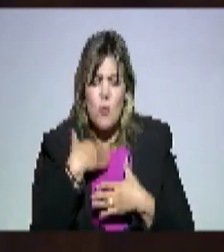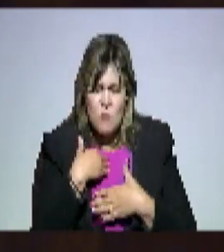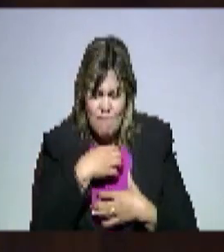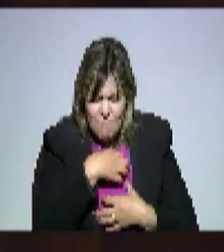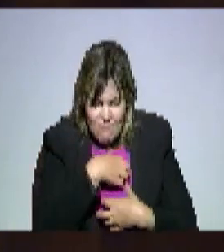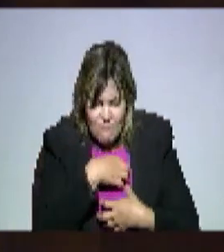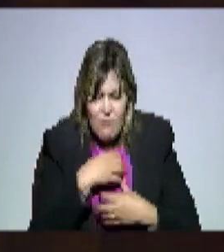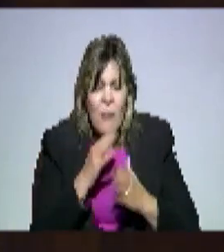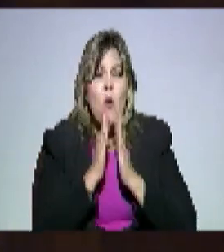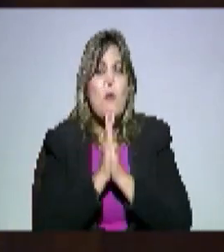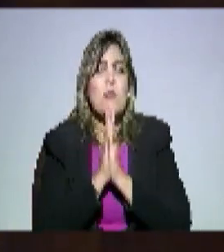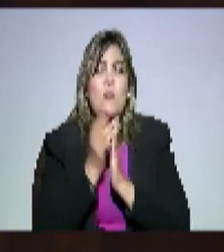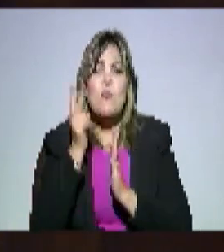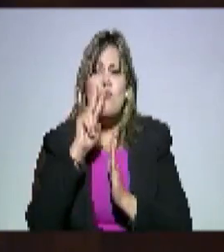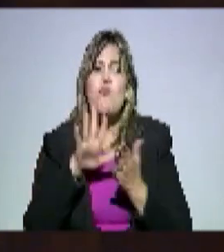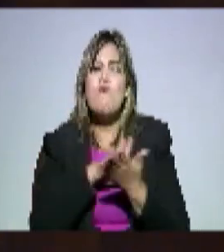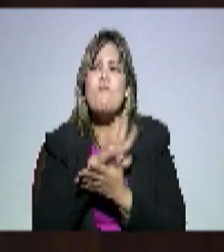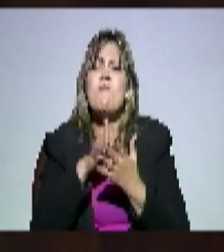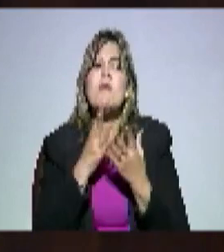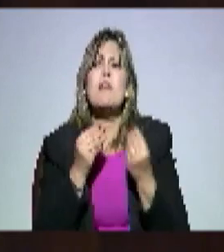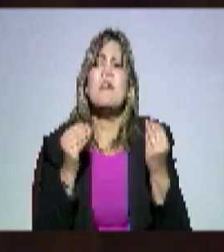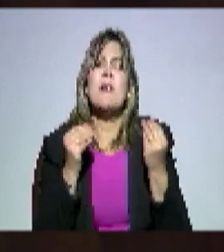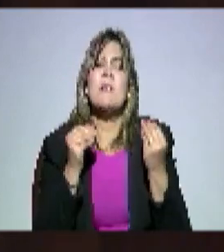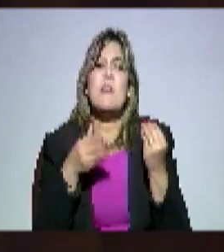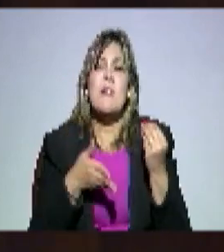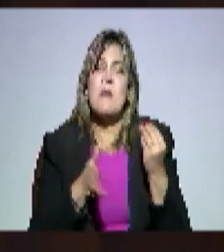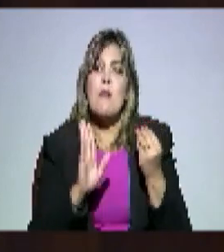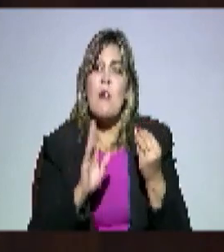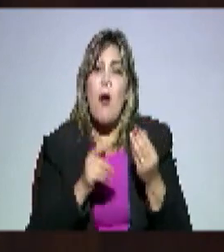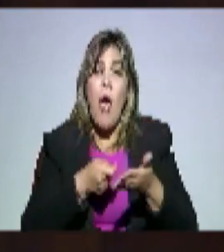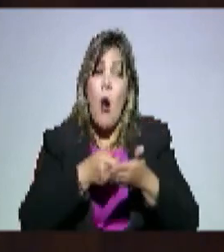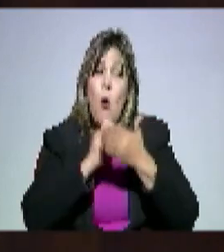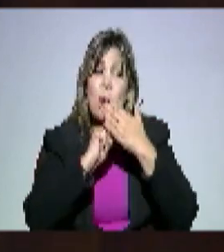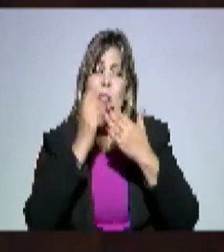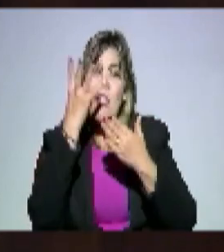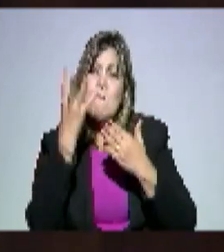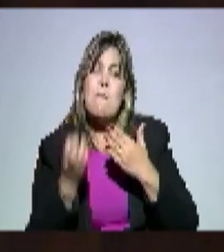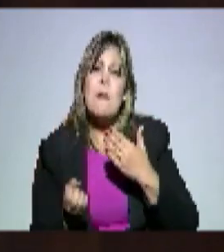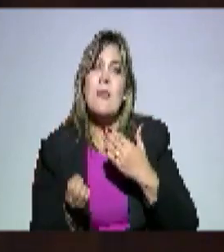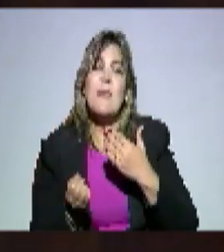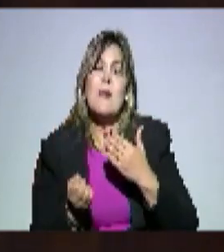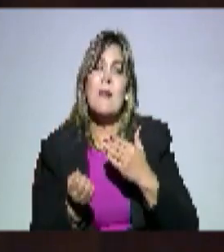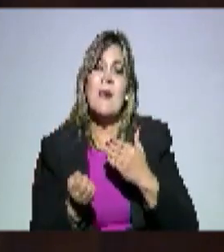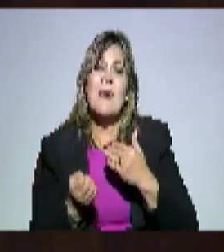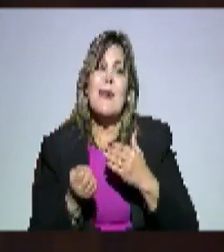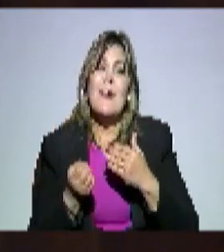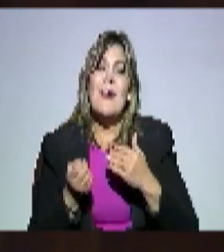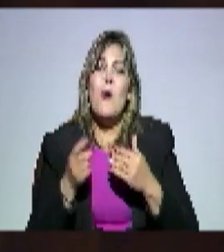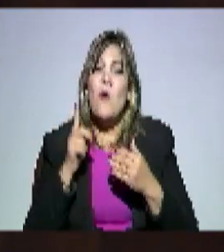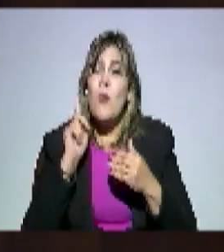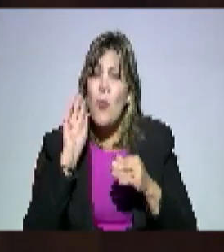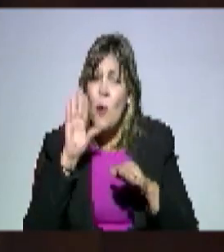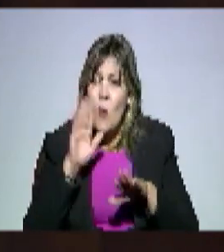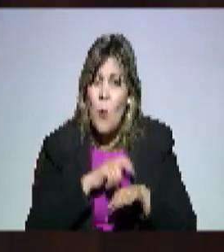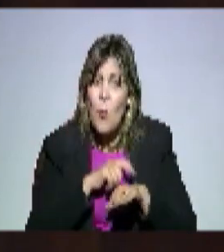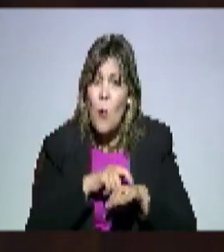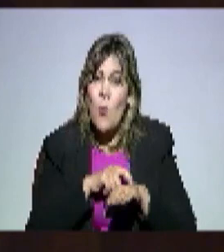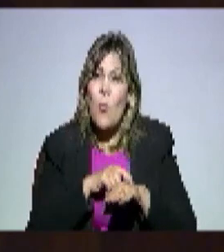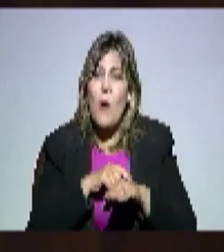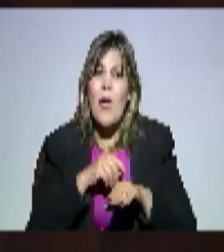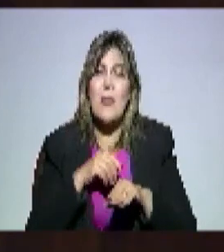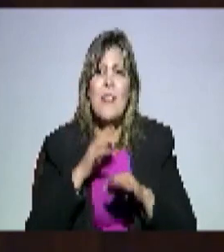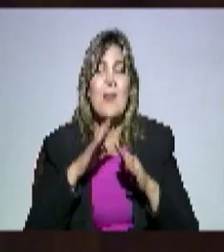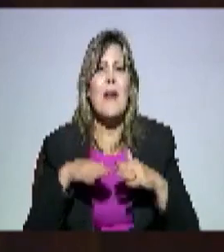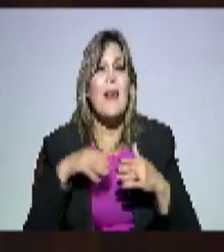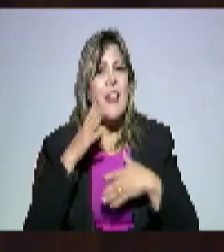من المشاكل اللي شايفها دخل يصلي عشيه وهو بيصلي عشيه كده وقت السكسولوجي تلمي واحد